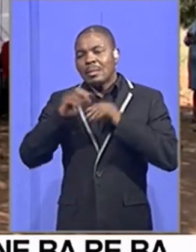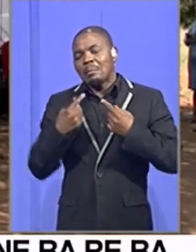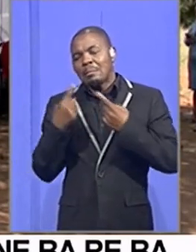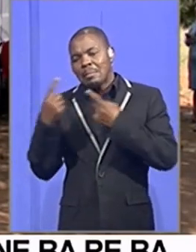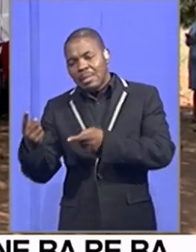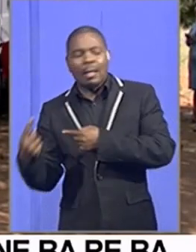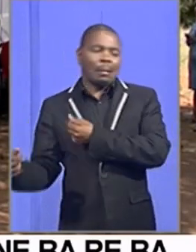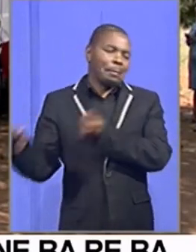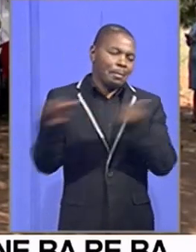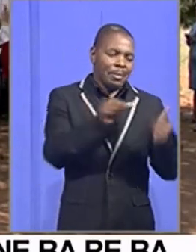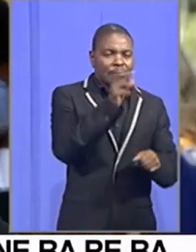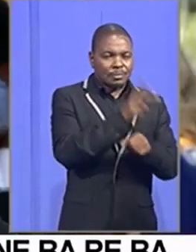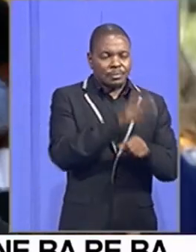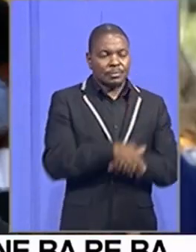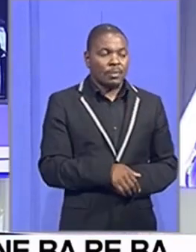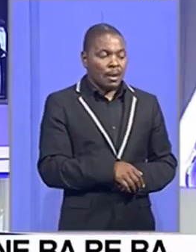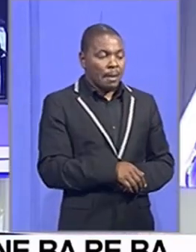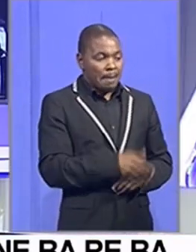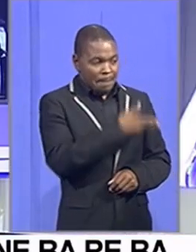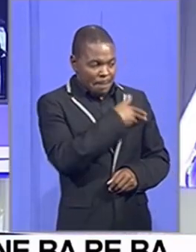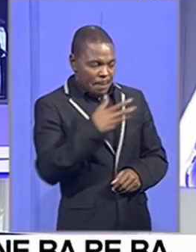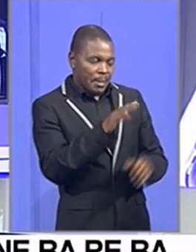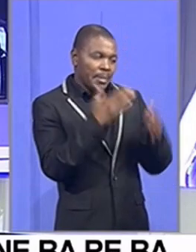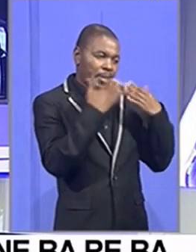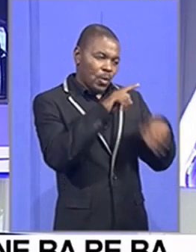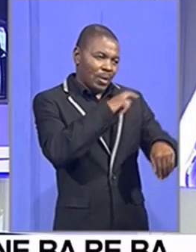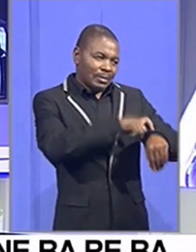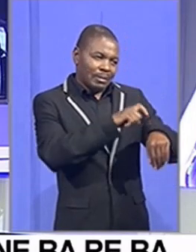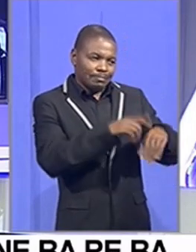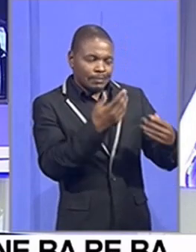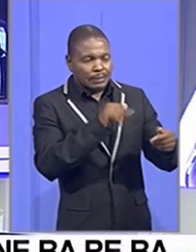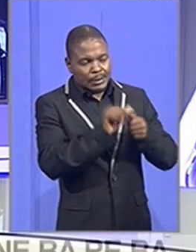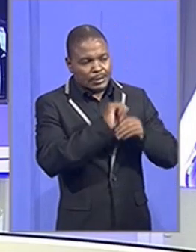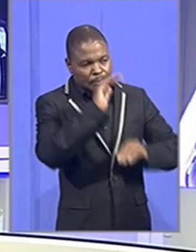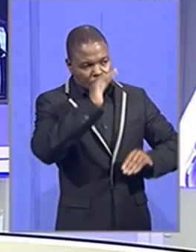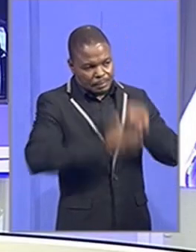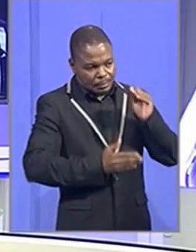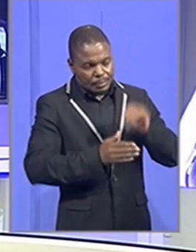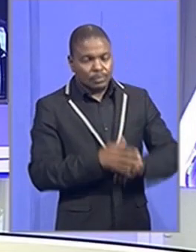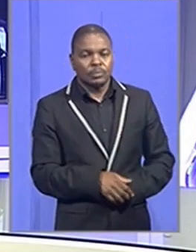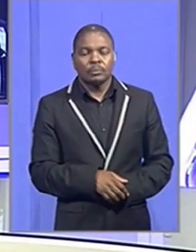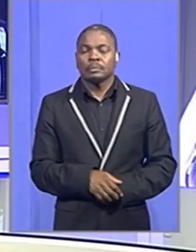Re a go leboga mme ka lebaka la nako tla re gomela gona fao.